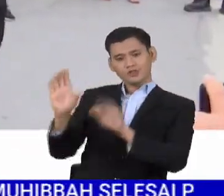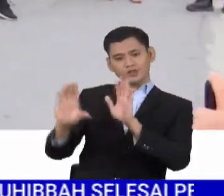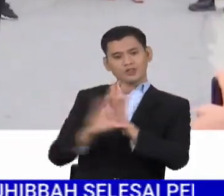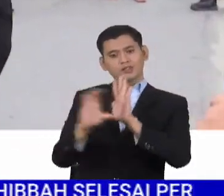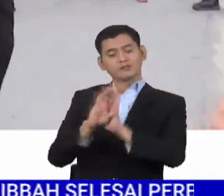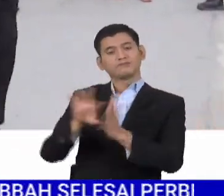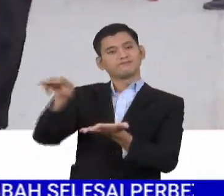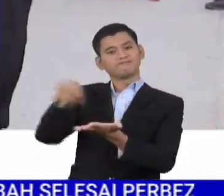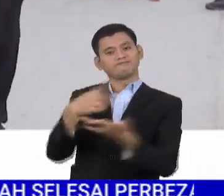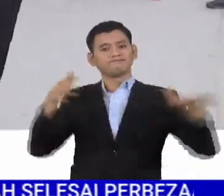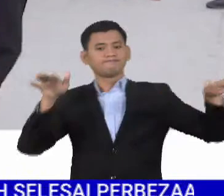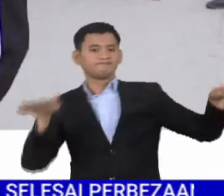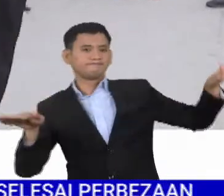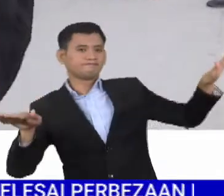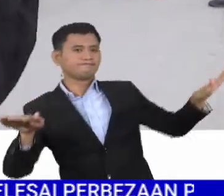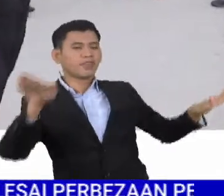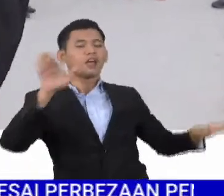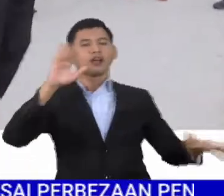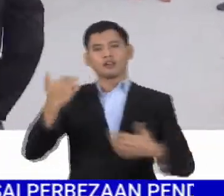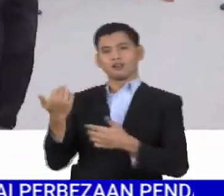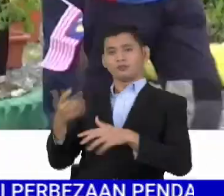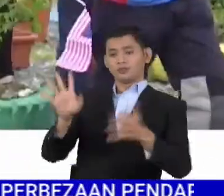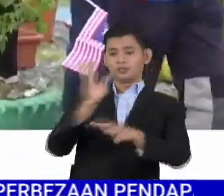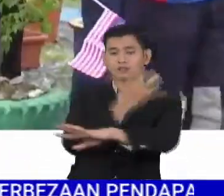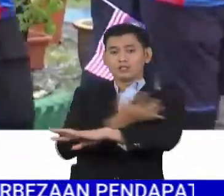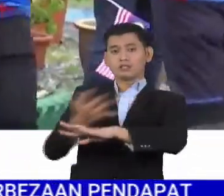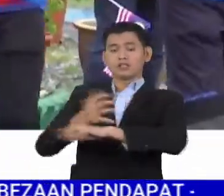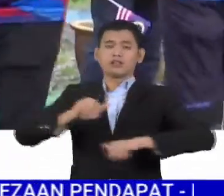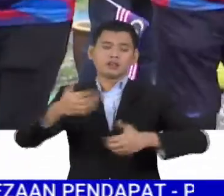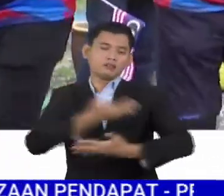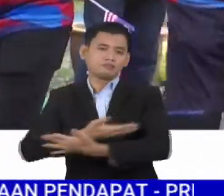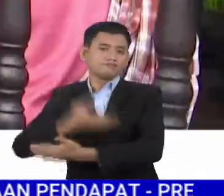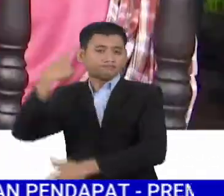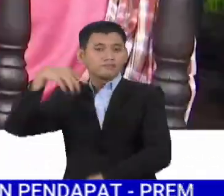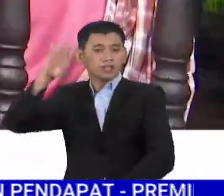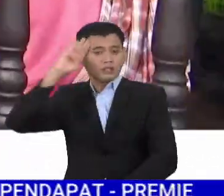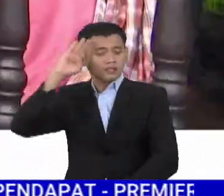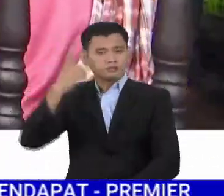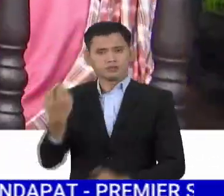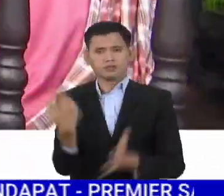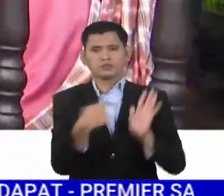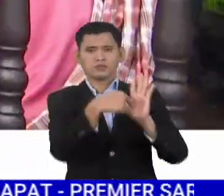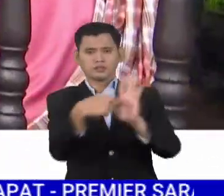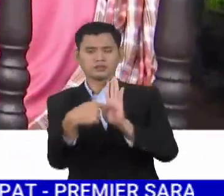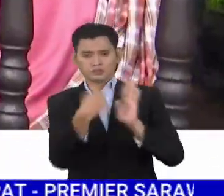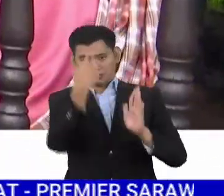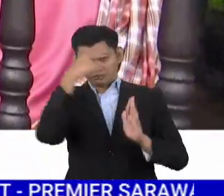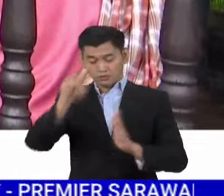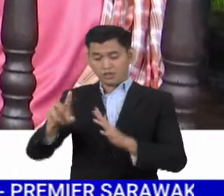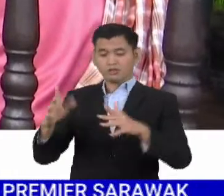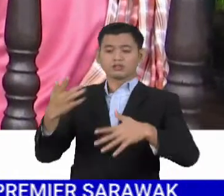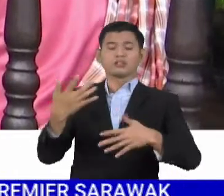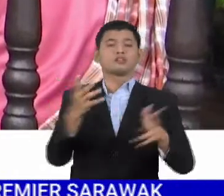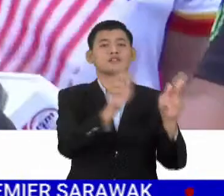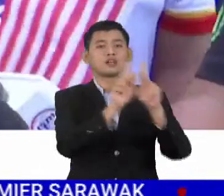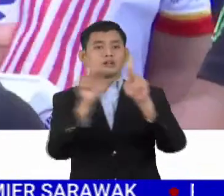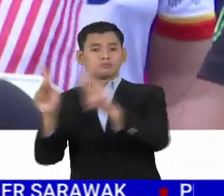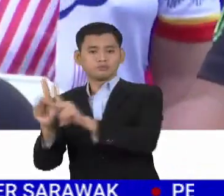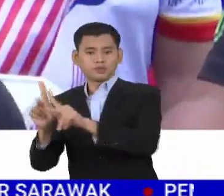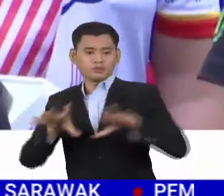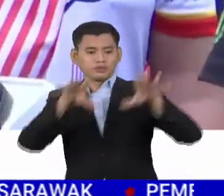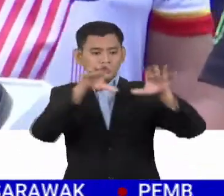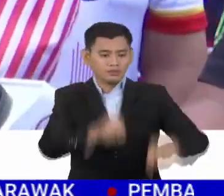cara canggung warisan anak please keluar cm berpeluang ke lokasi persinggahan konvoi di perkampungan nelayan Kuala Perlis